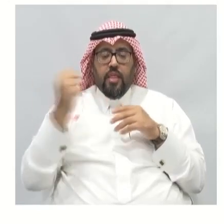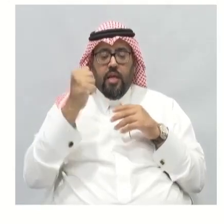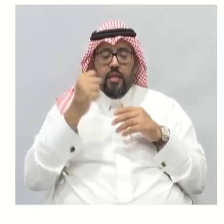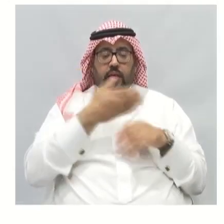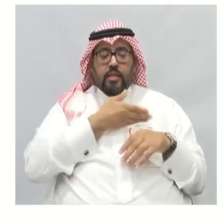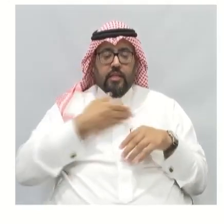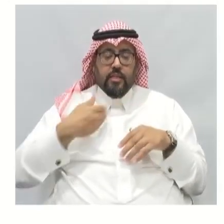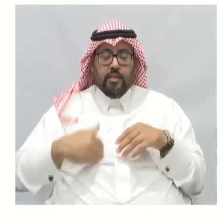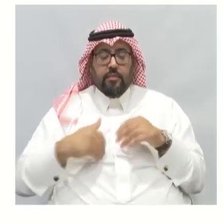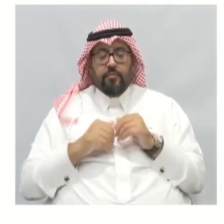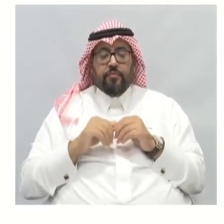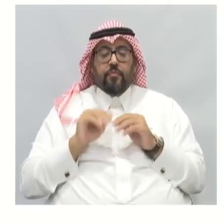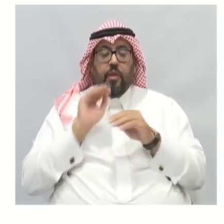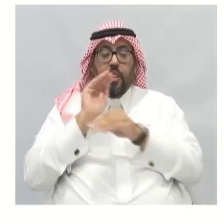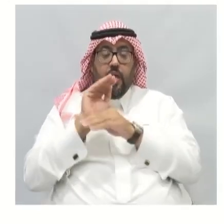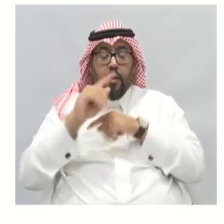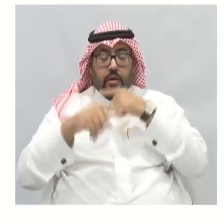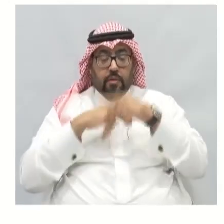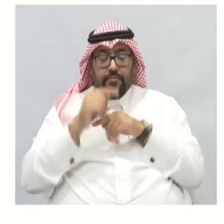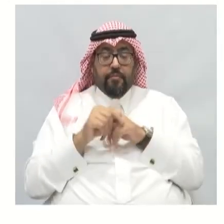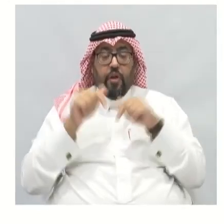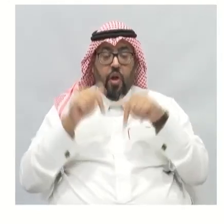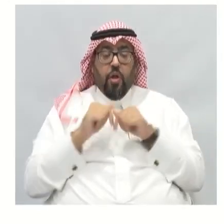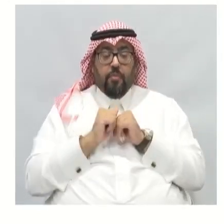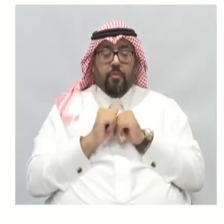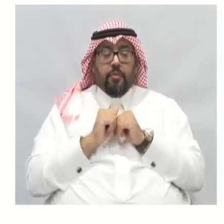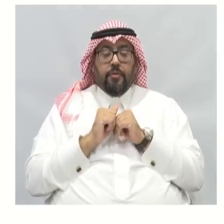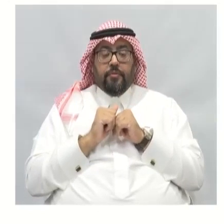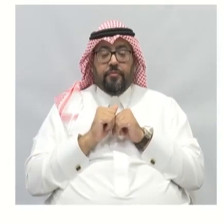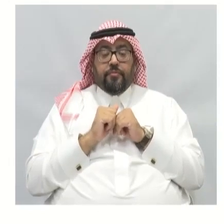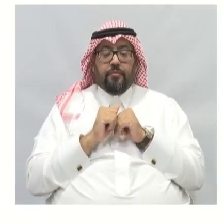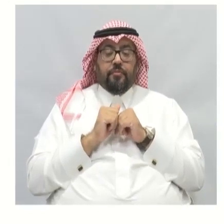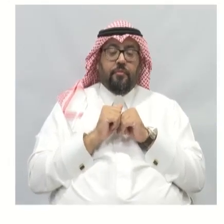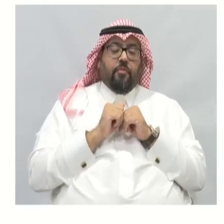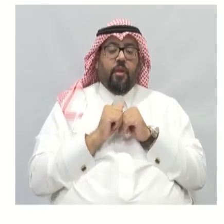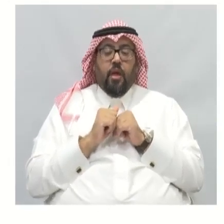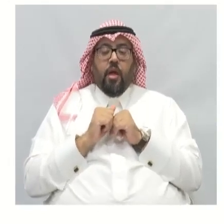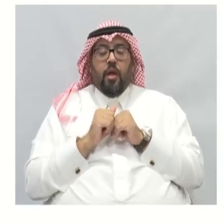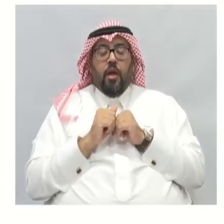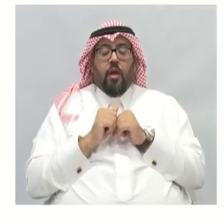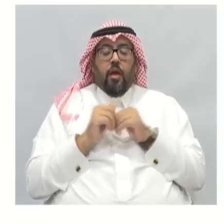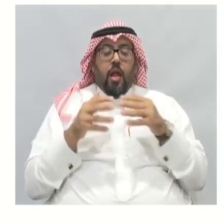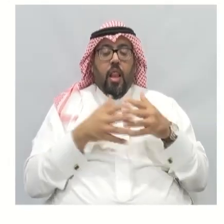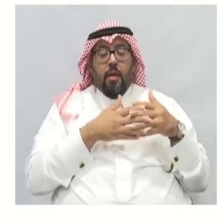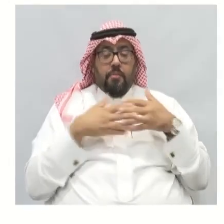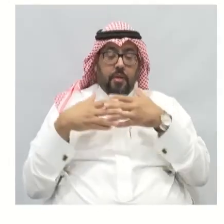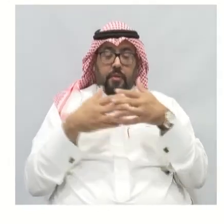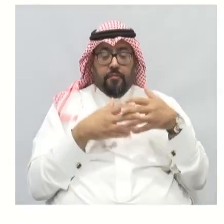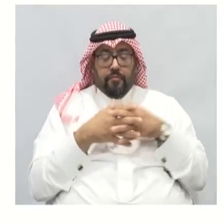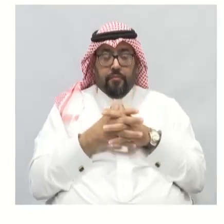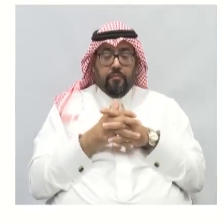الصين حديثنا او سنكمل حديثنا هذا اليوم باذن الله عن الولايات المتحده